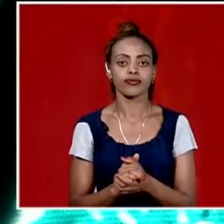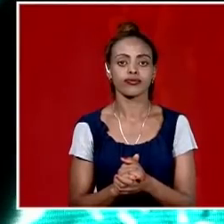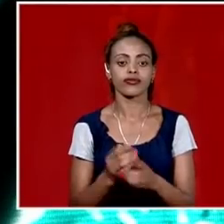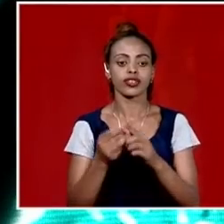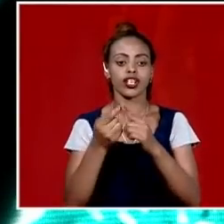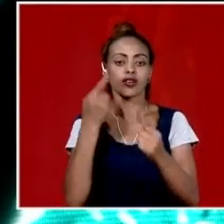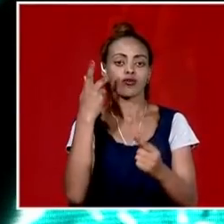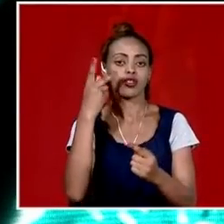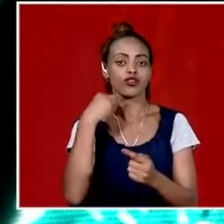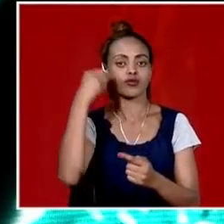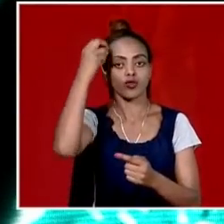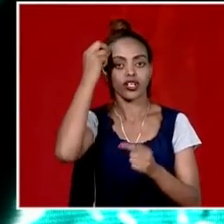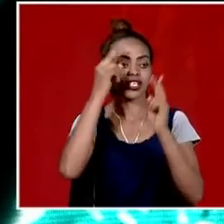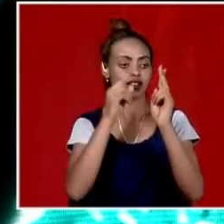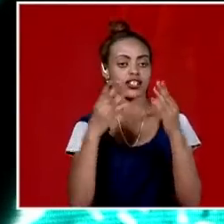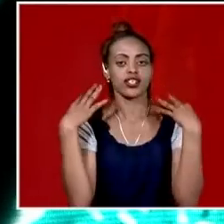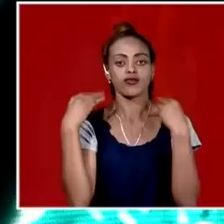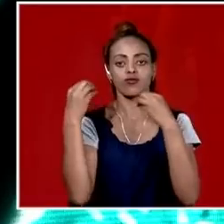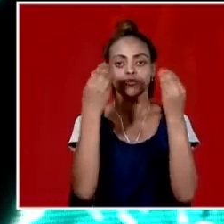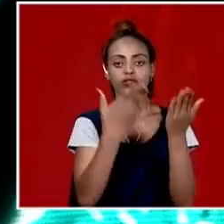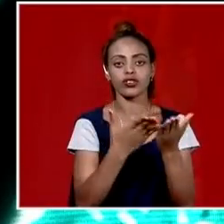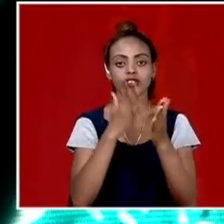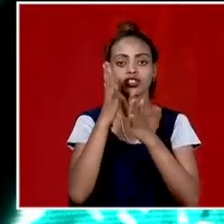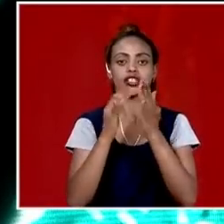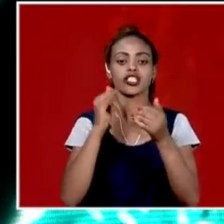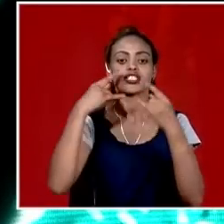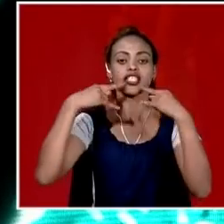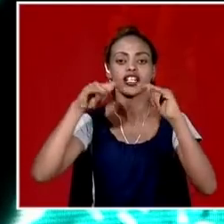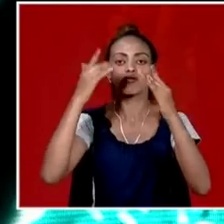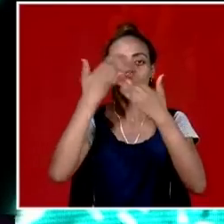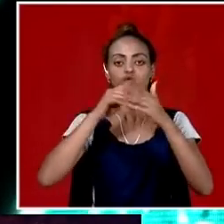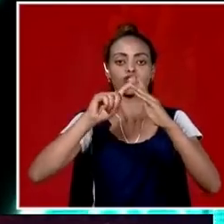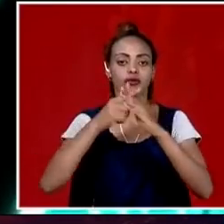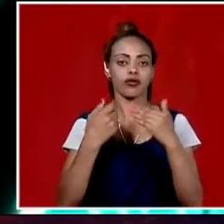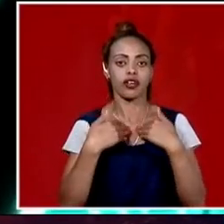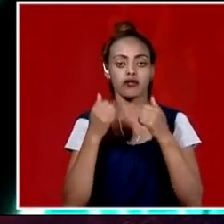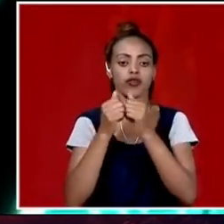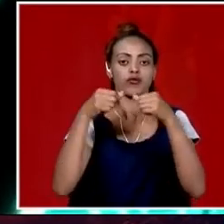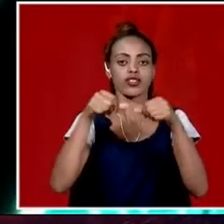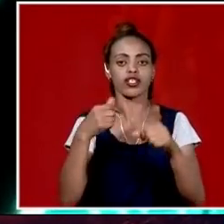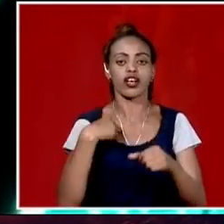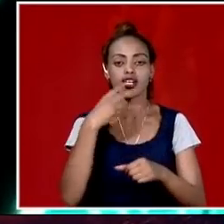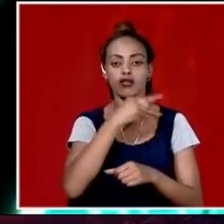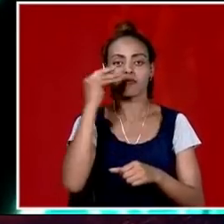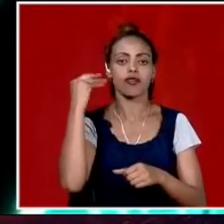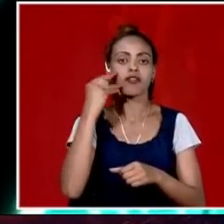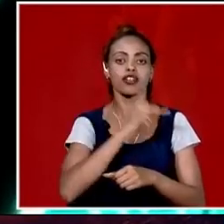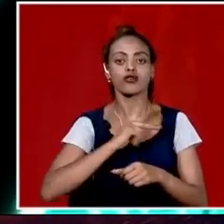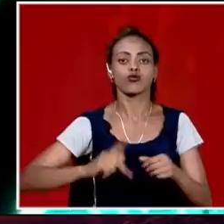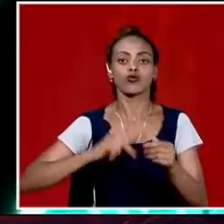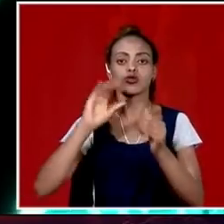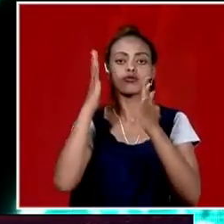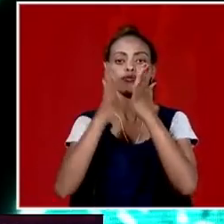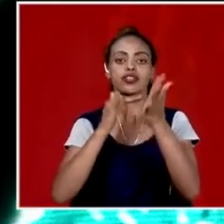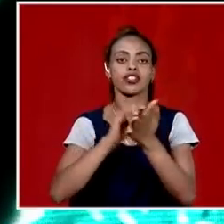ካብ ቴሌቭዥን ድምፂ ያነ ዝኸበረ ሰላምታና ተቐበሉ ክቡራትን ክቡራናን ዜናታት ምስ ህይወት ጀሚሮም ኣለዎም ዜናታት ሰዓት ኣነ መብራት ንጉስ ብምልክት ቋንቋ ድማ መሰረት